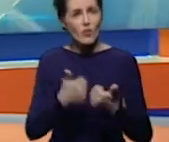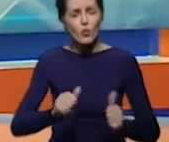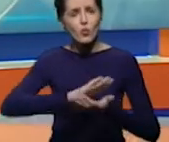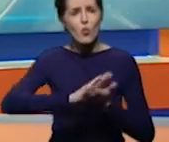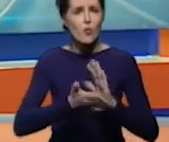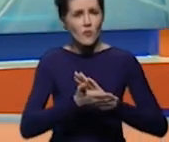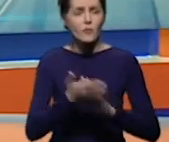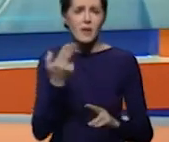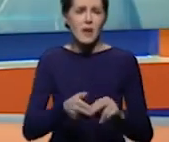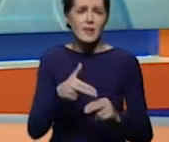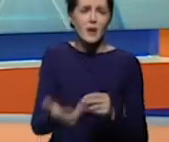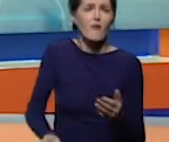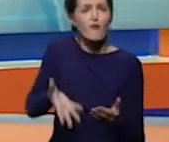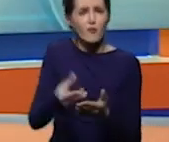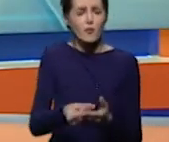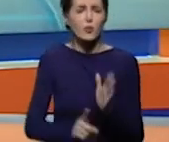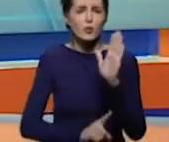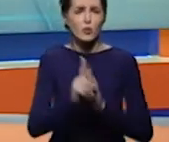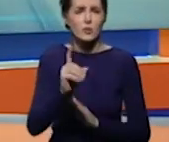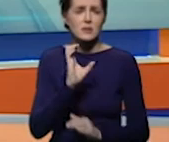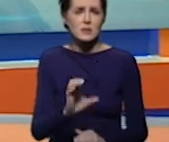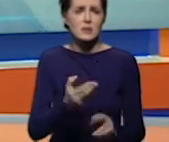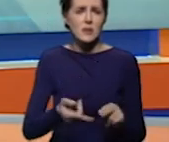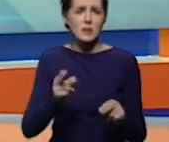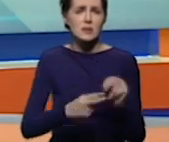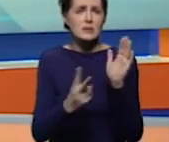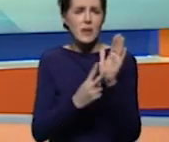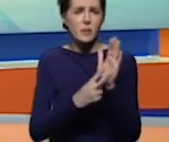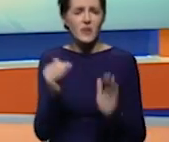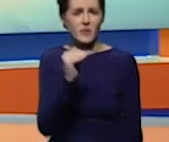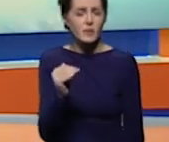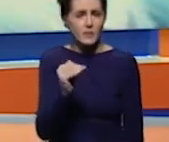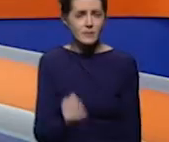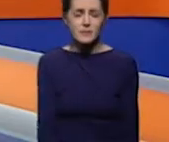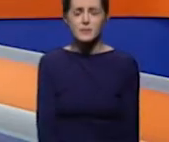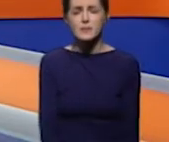договори. Виплати для них розпочнуться із 7 лютого.